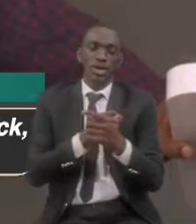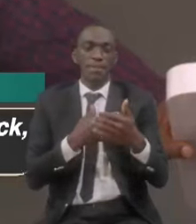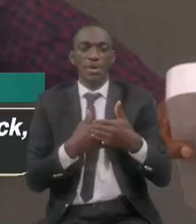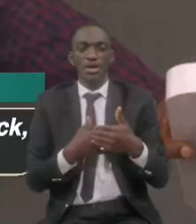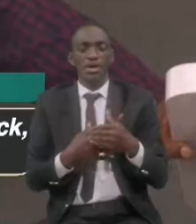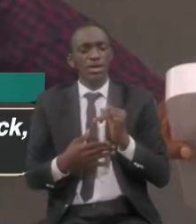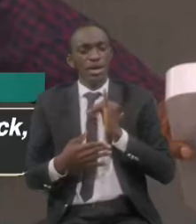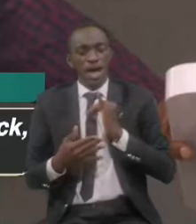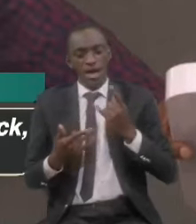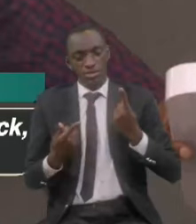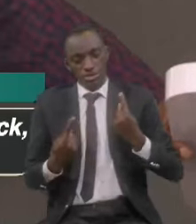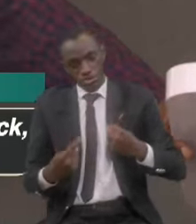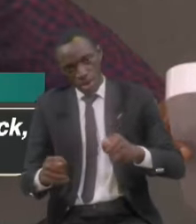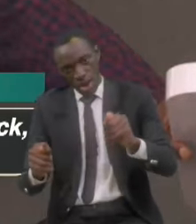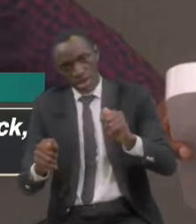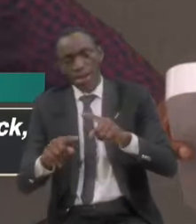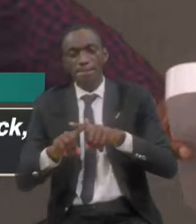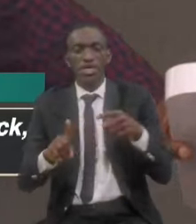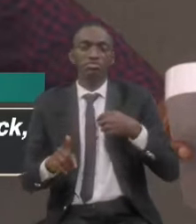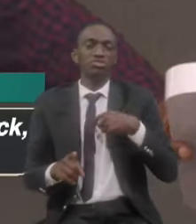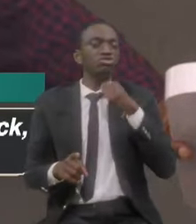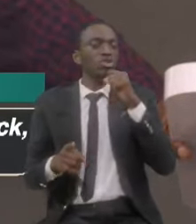Je sais, mais ça n'a pas marché.